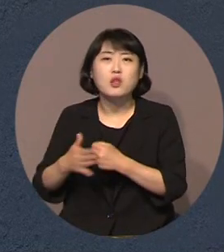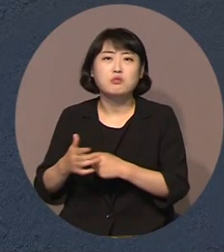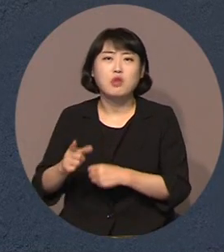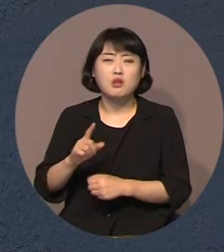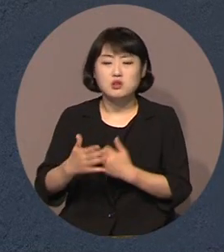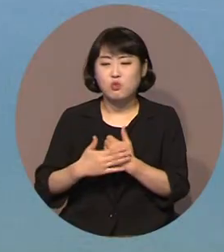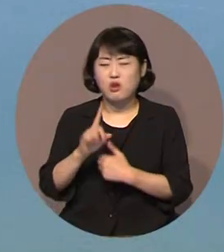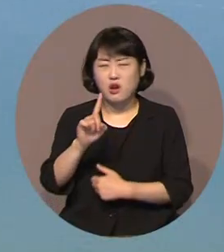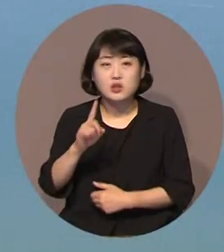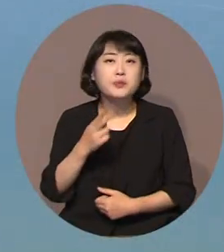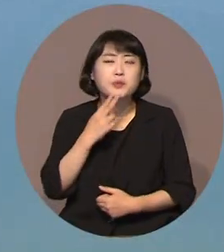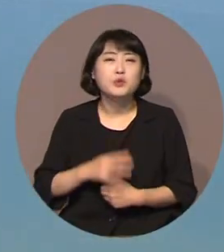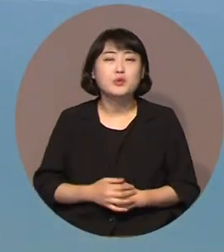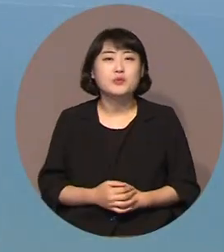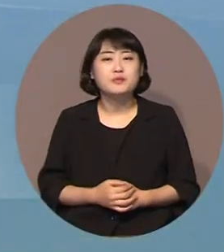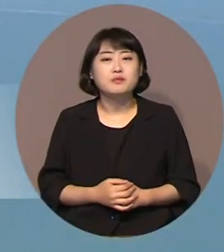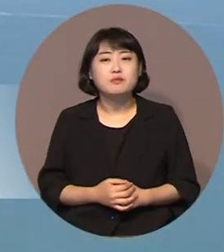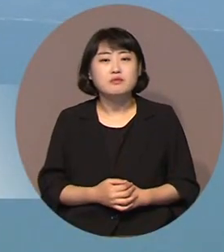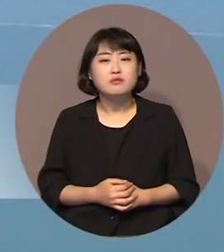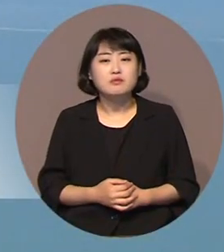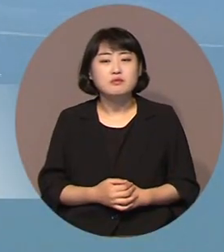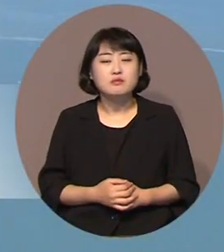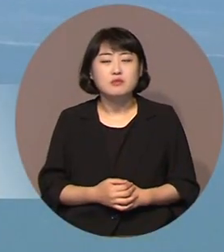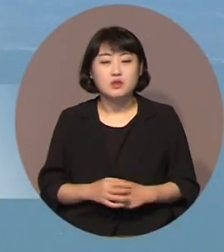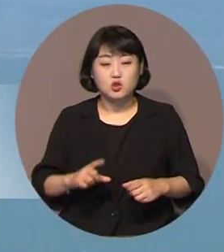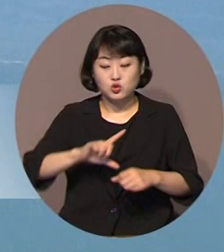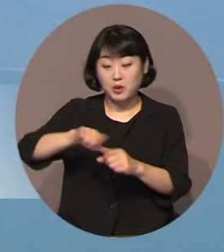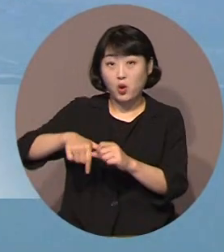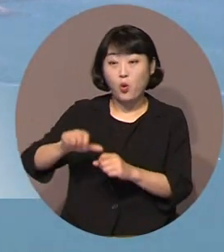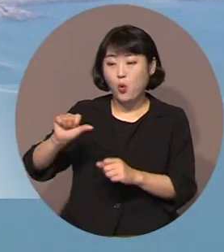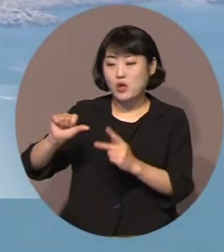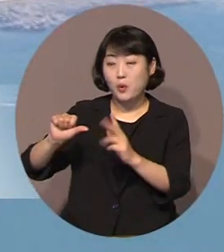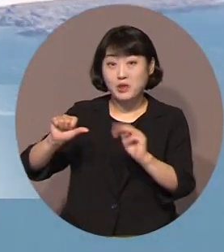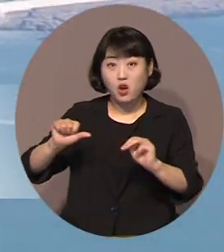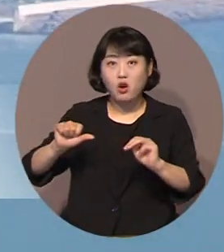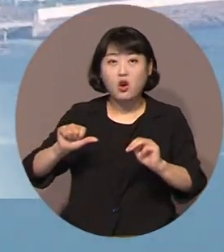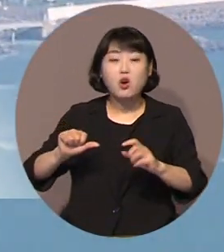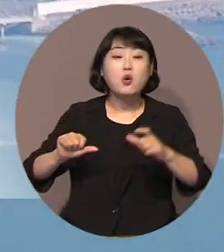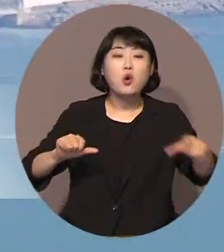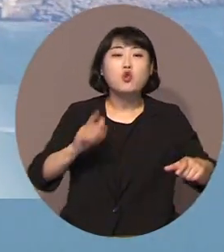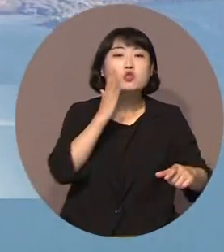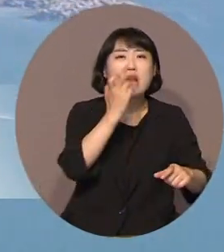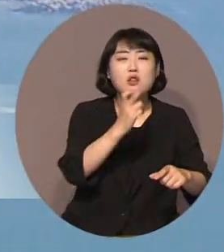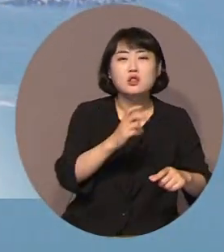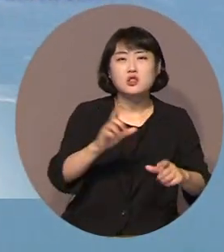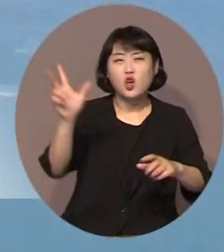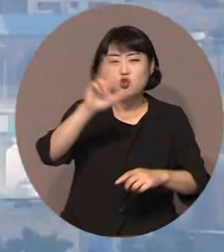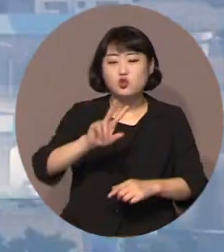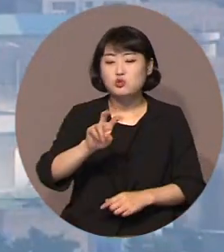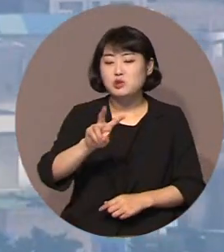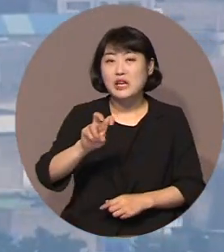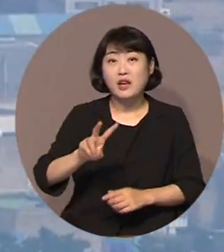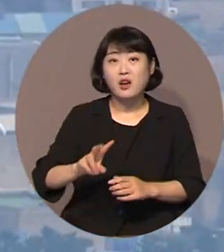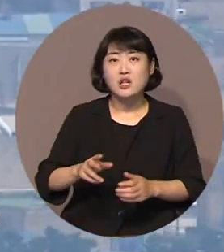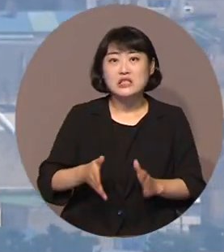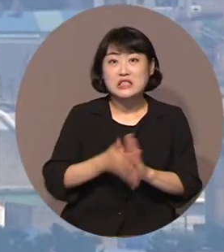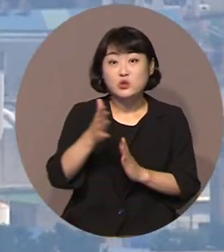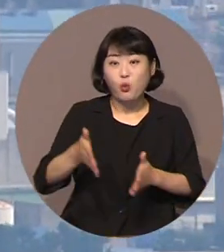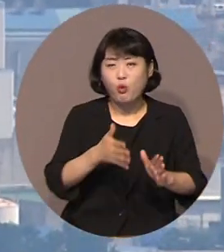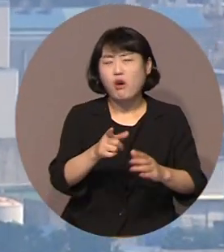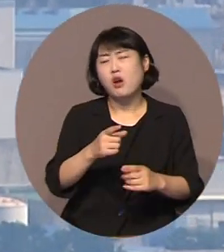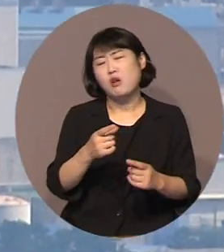못하고 있습니다. 지원 범위인 반경 5km를 벗어난 울산 등 전국 22개 지자체 역시 비슷한